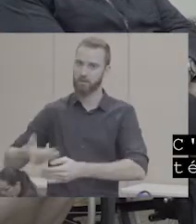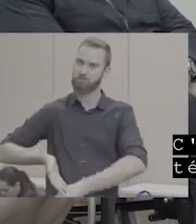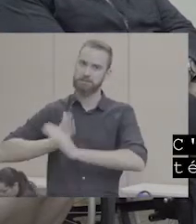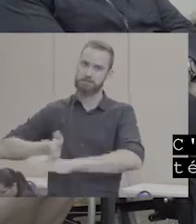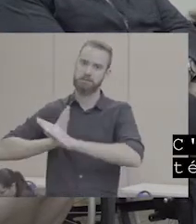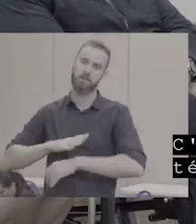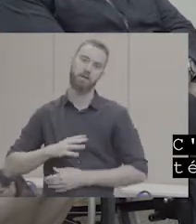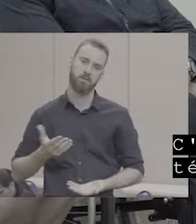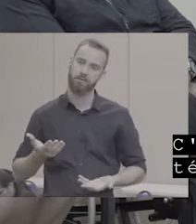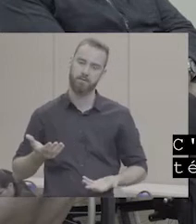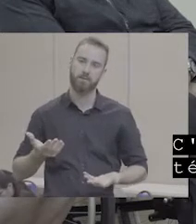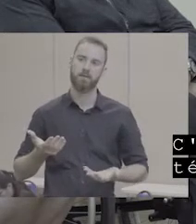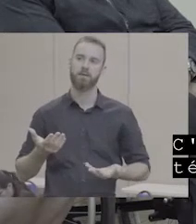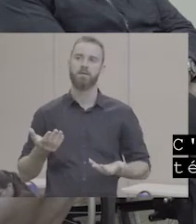puis